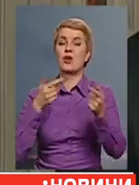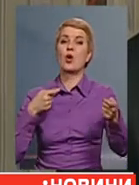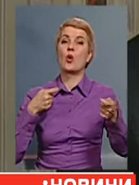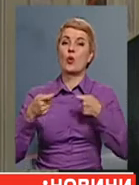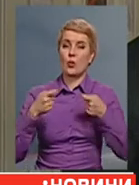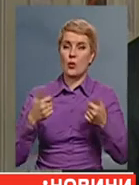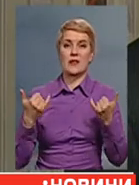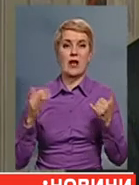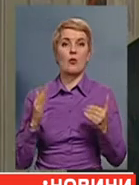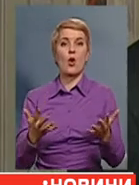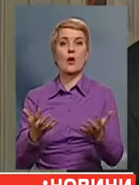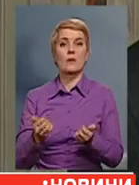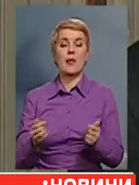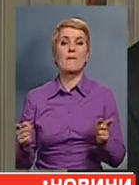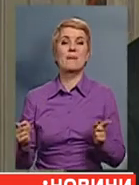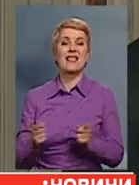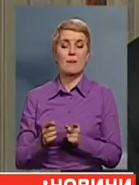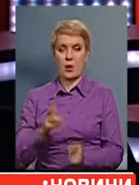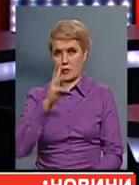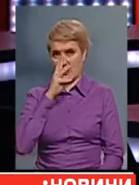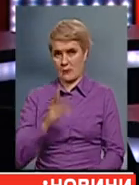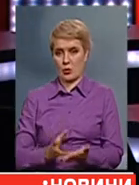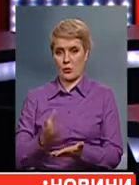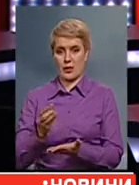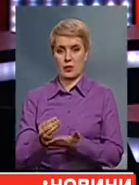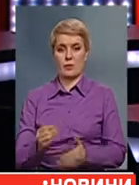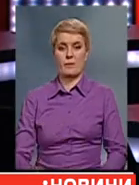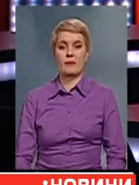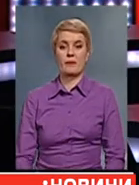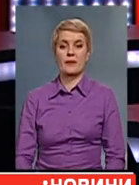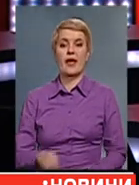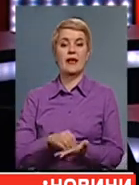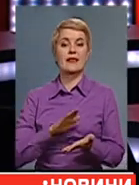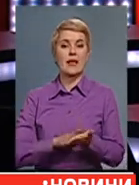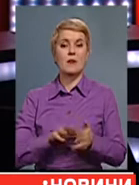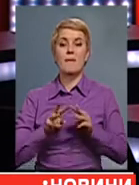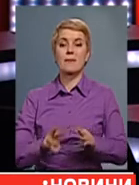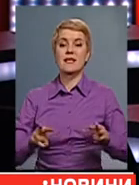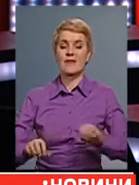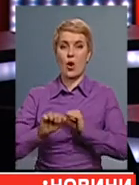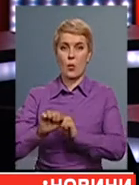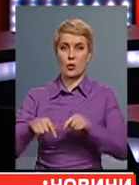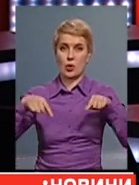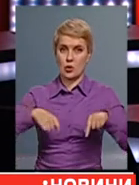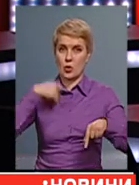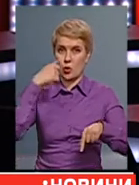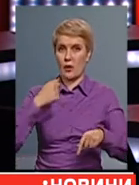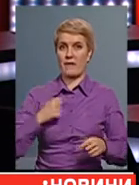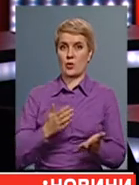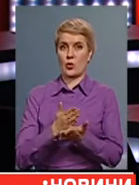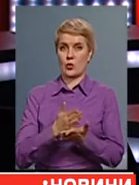Тому зараз вони будуть отримувати мінімальну заробітну плату. Нагадаю, за даними Міністерства оборони, цього року до військової служби